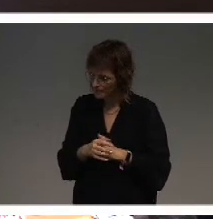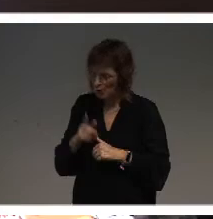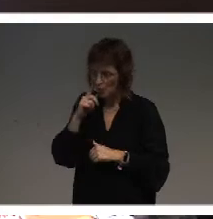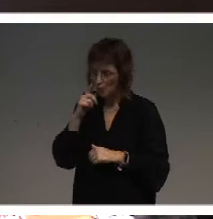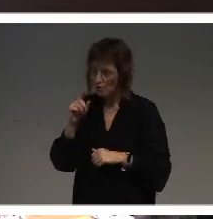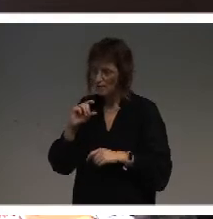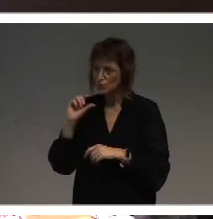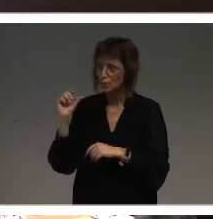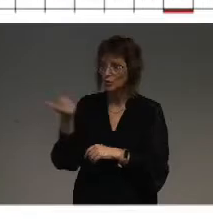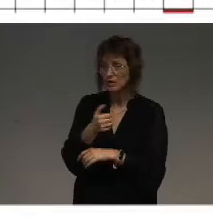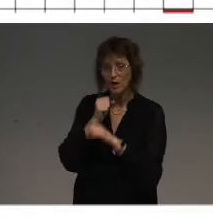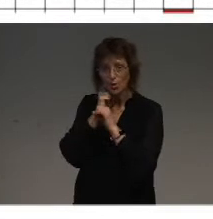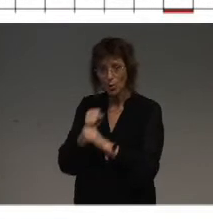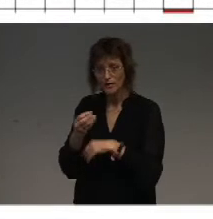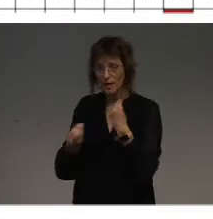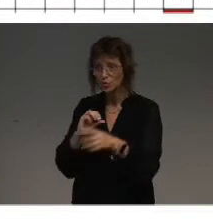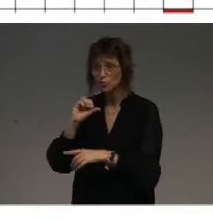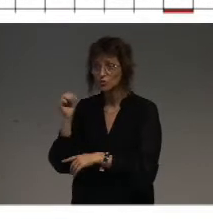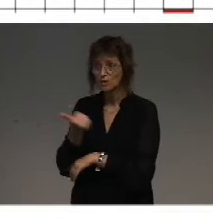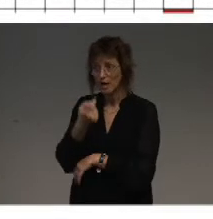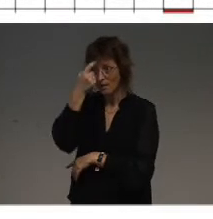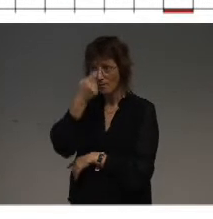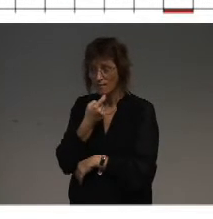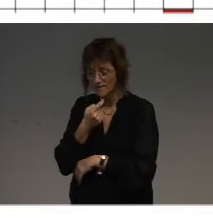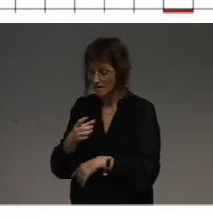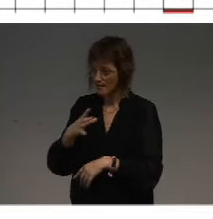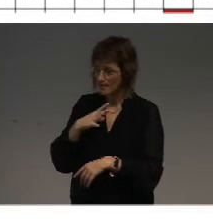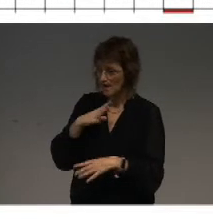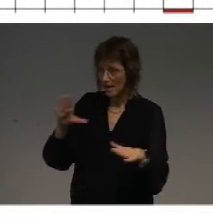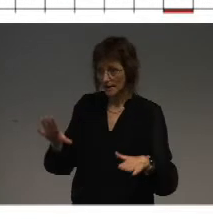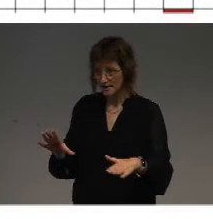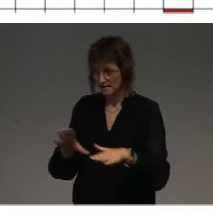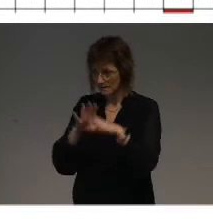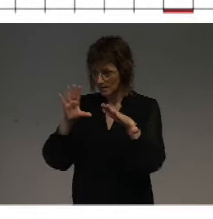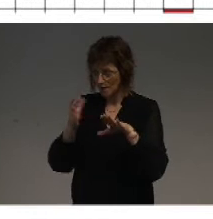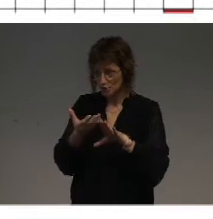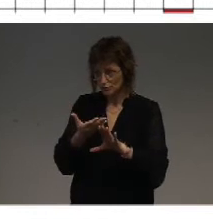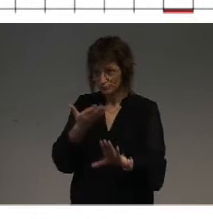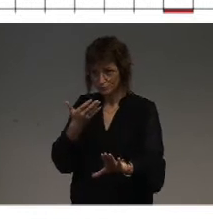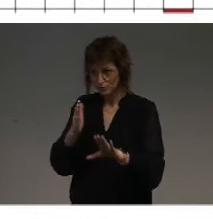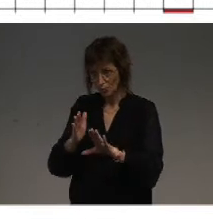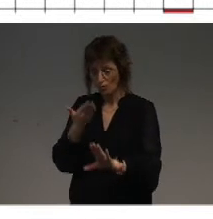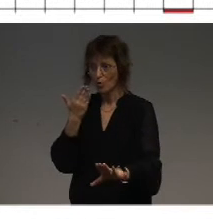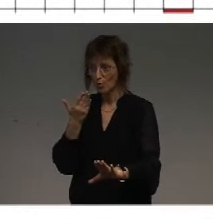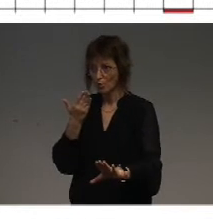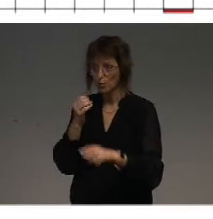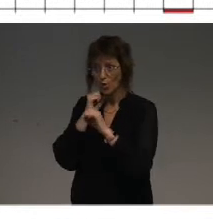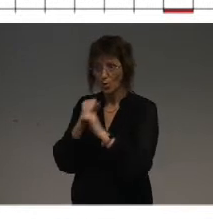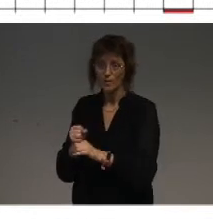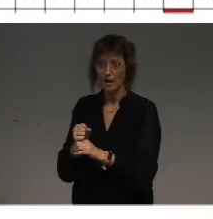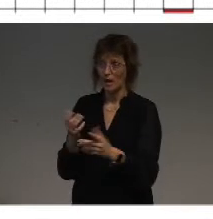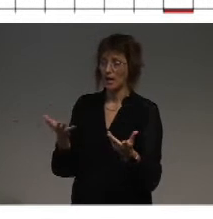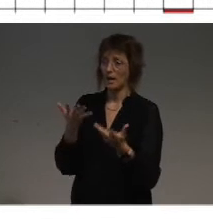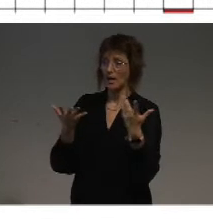contraintes et pour chaque profil, on a en fait une représentation des contraintes qui sont surreprésentées